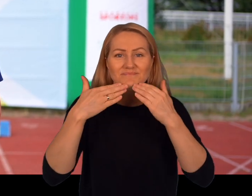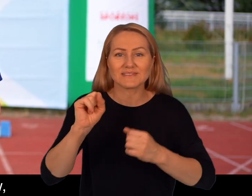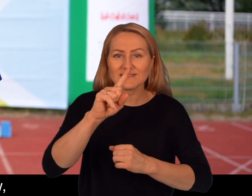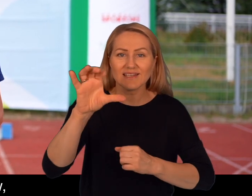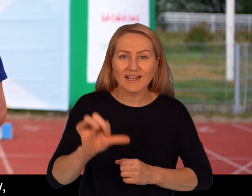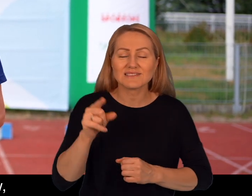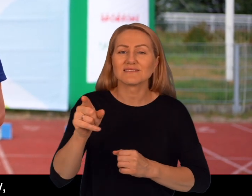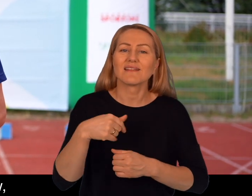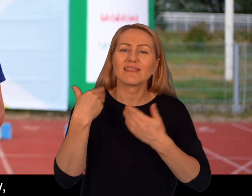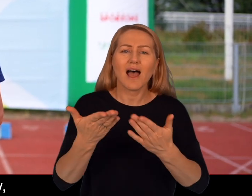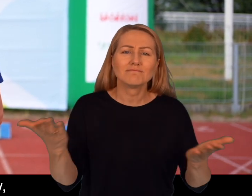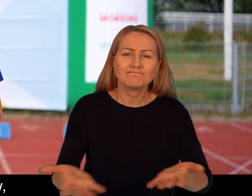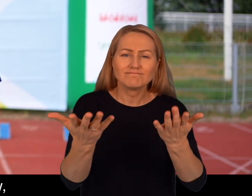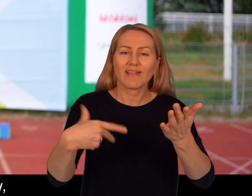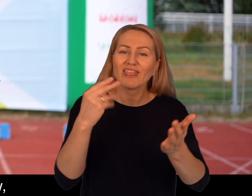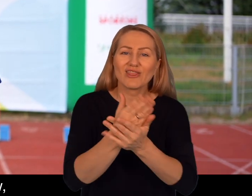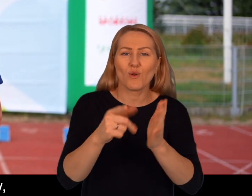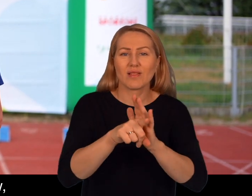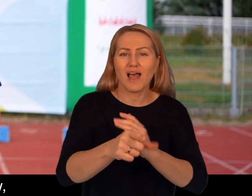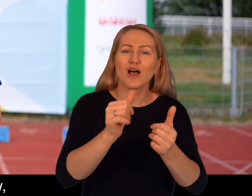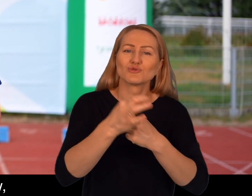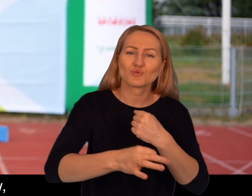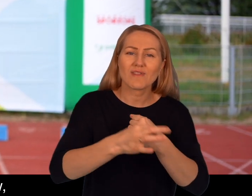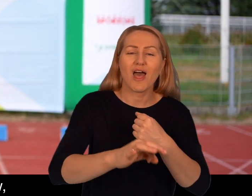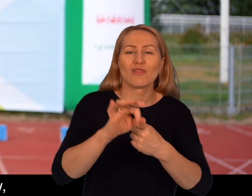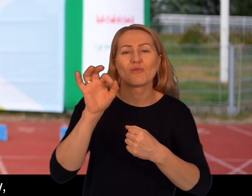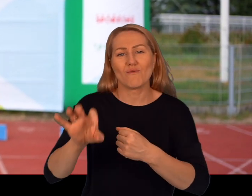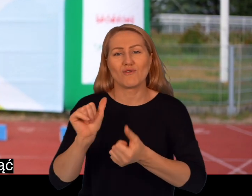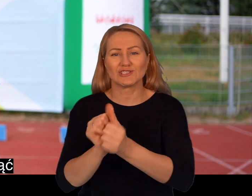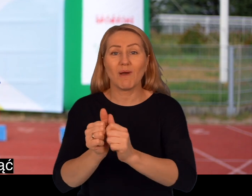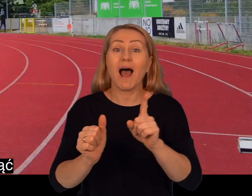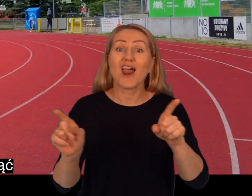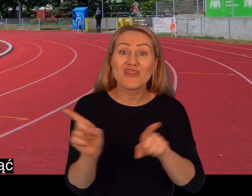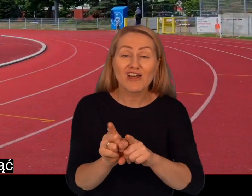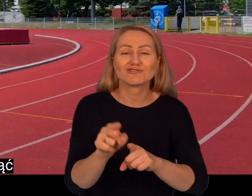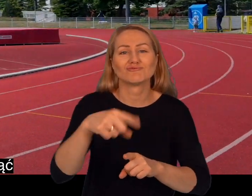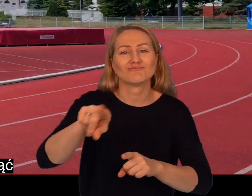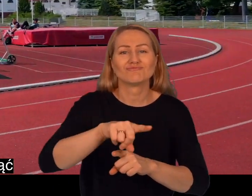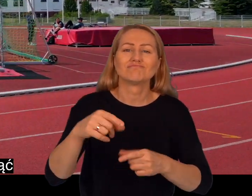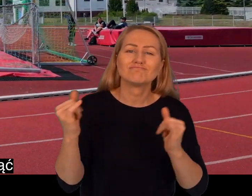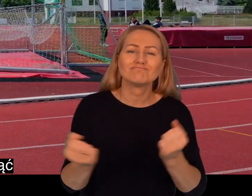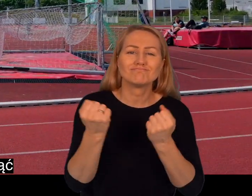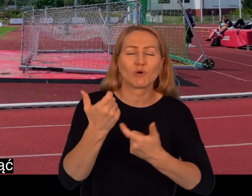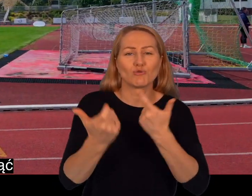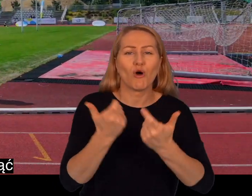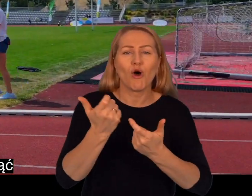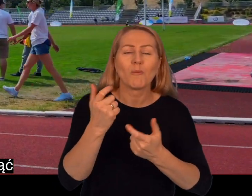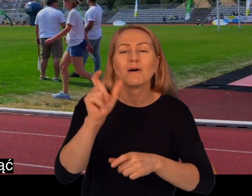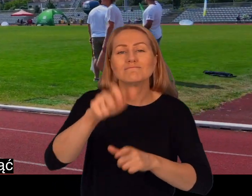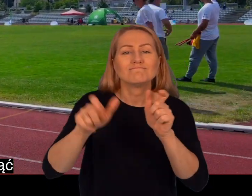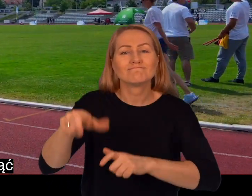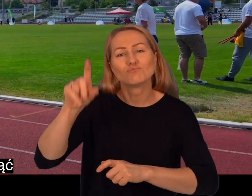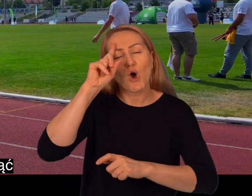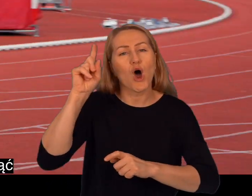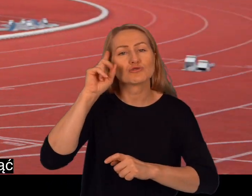AZS, inwestowanie nie tylko w studentów, sportowców, ale także stara się